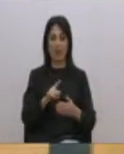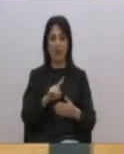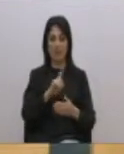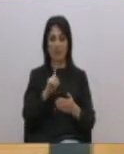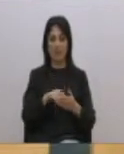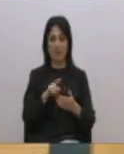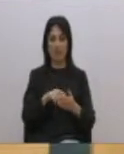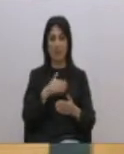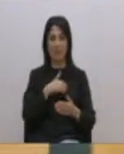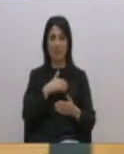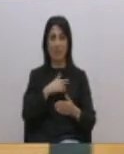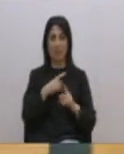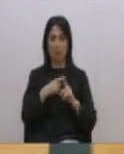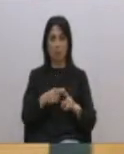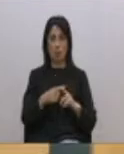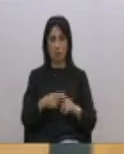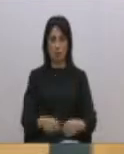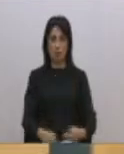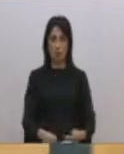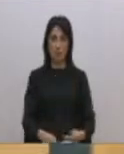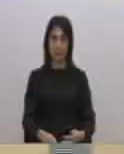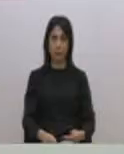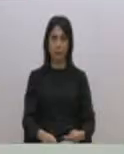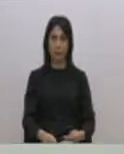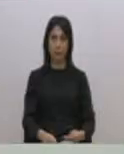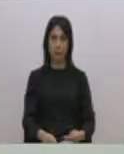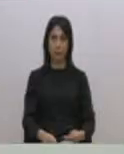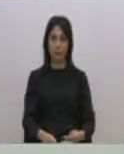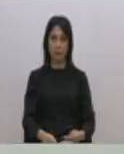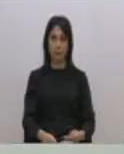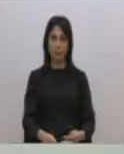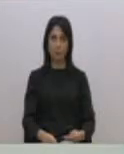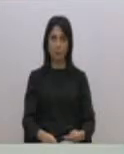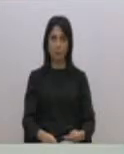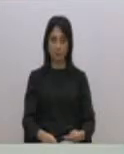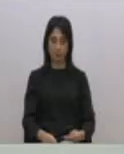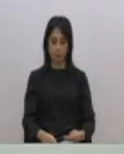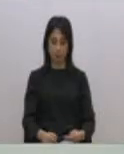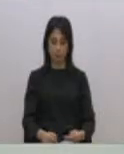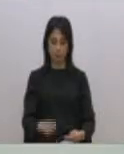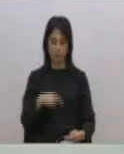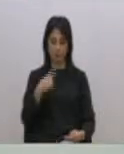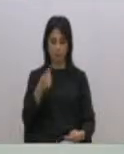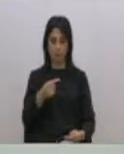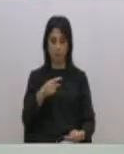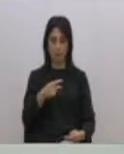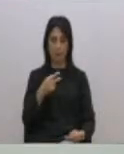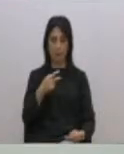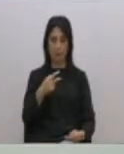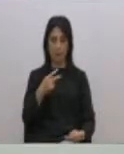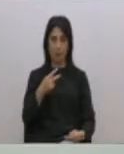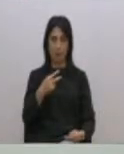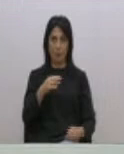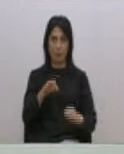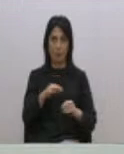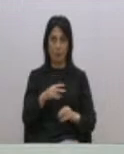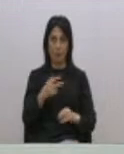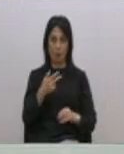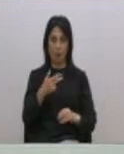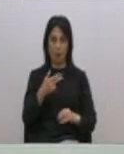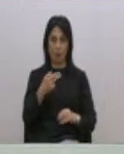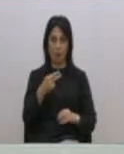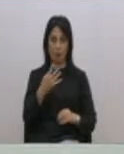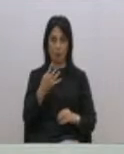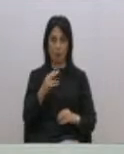საკითხებს და სასურველია კომპრომისი. მადლობთ. მადლობთ. შემდეგი 20 პროექტის 24